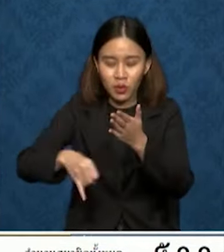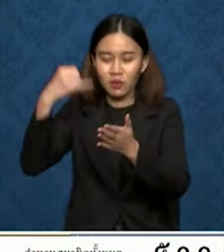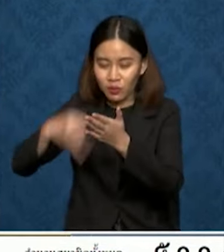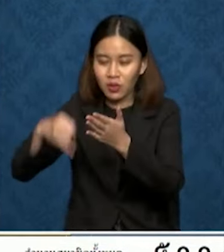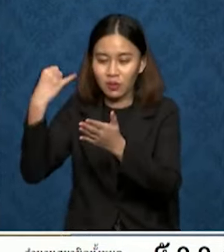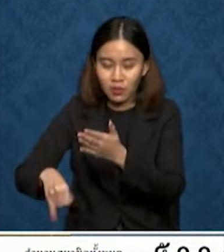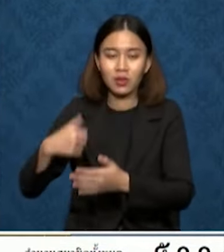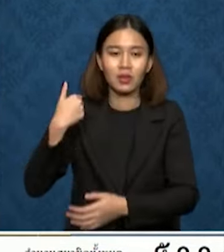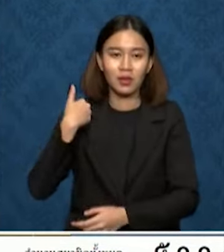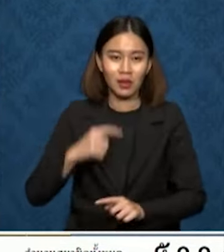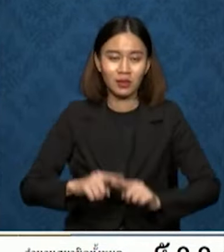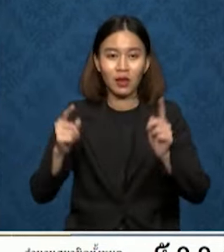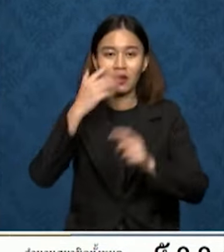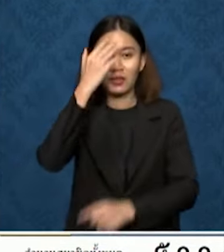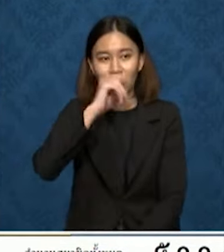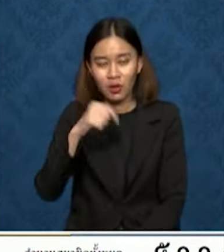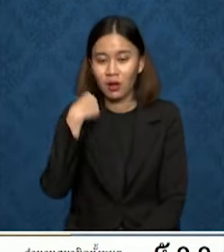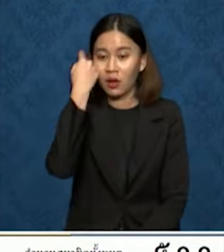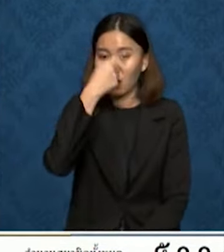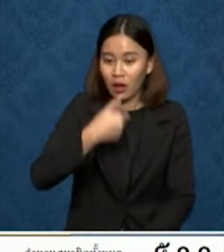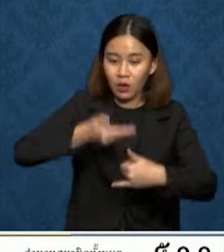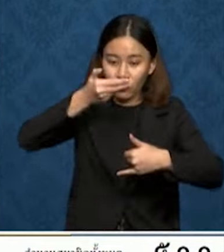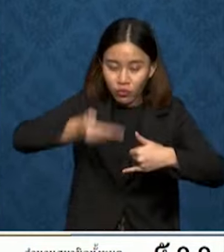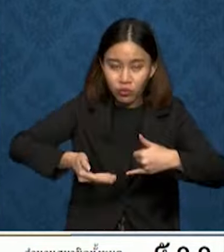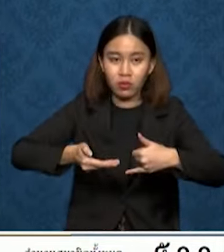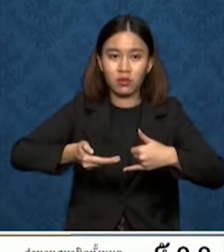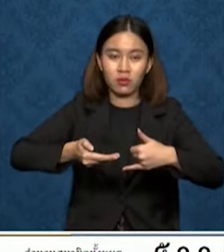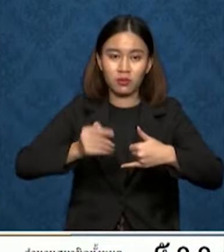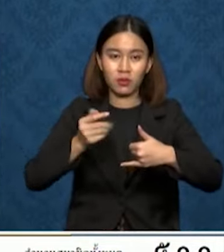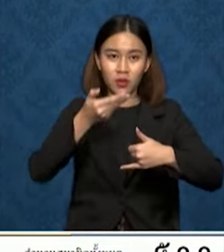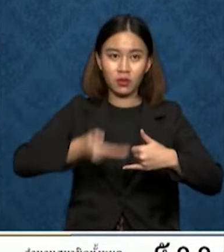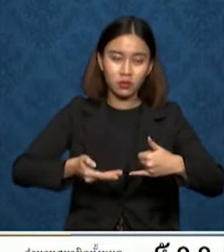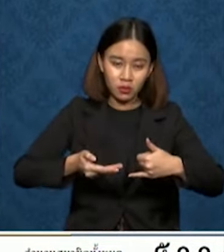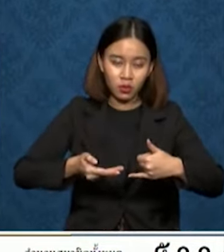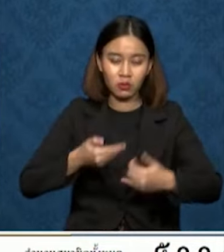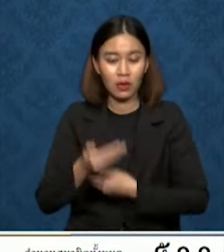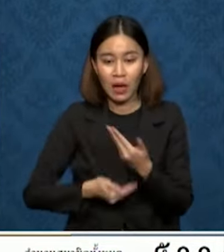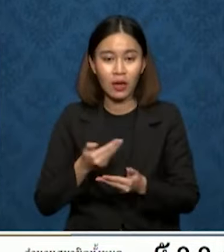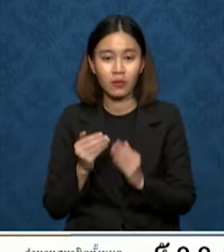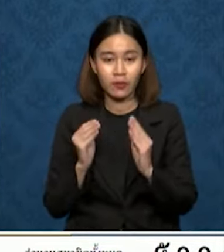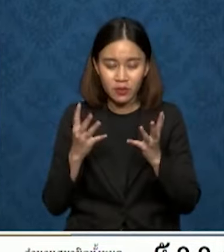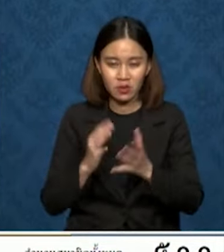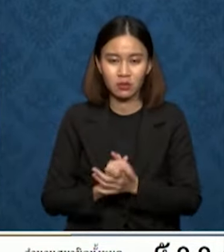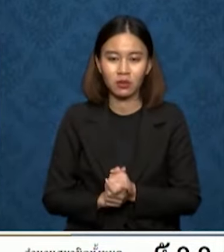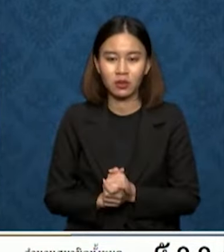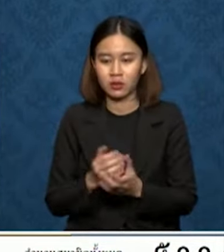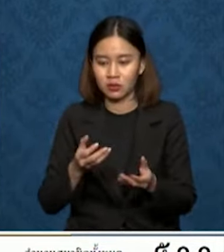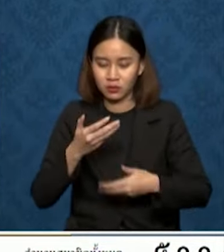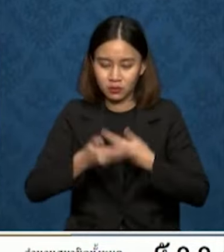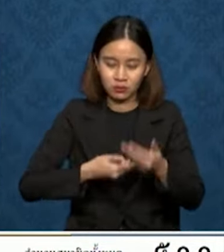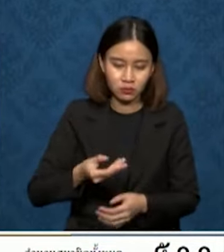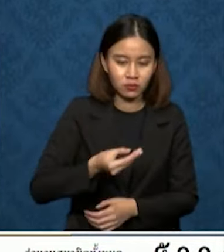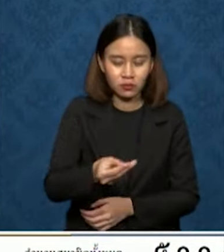เพียงแต่ว่า ถาใครมีพษธิกรรม ไม่มีการค้า ไม่จหนายจ่ะ จัก